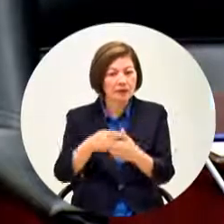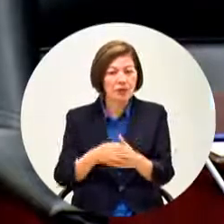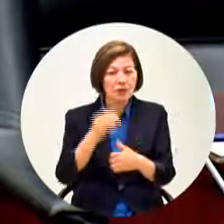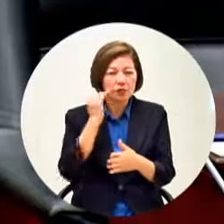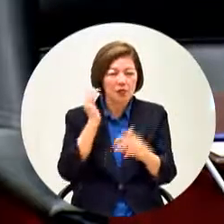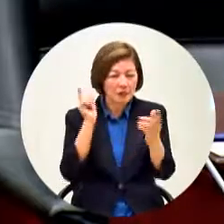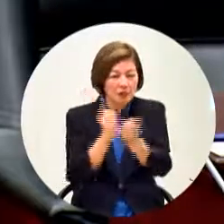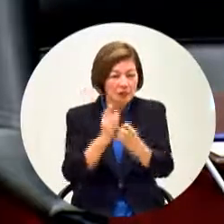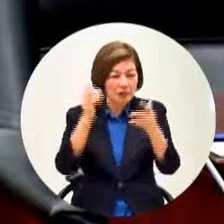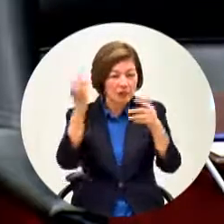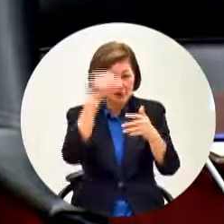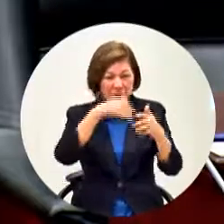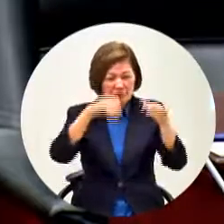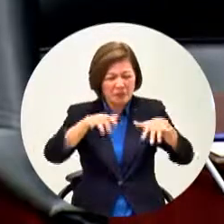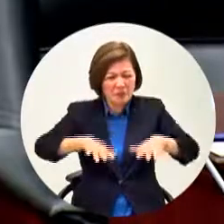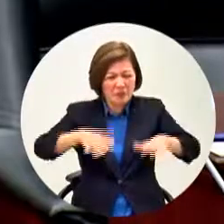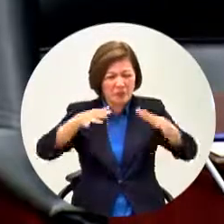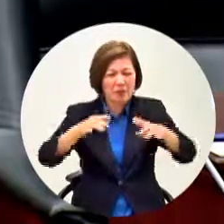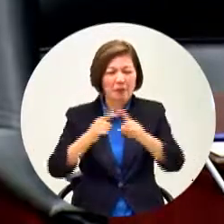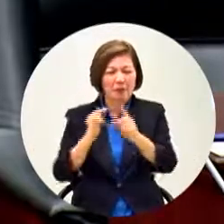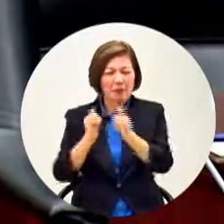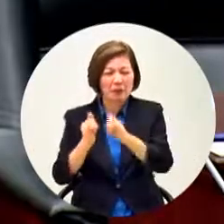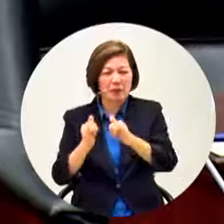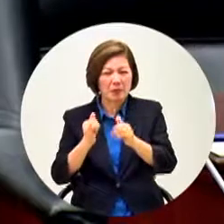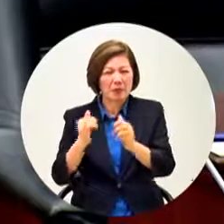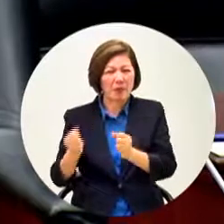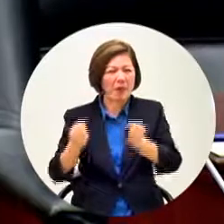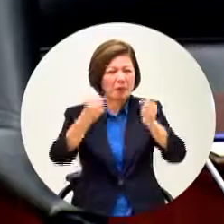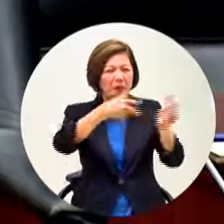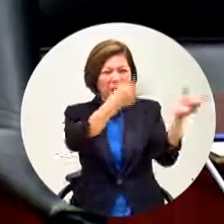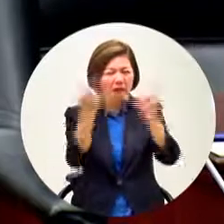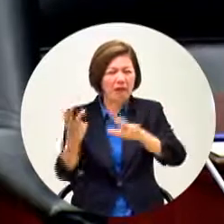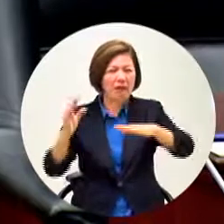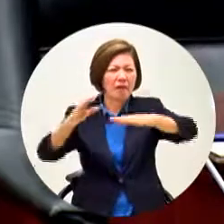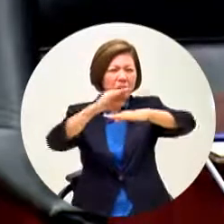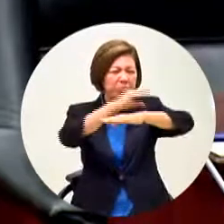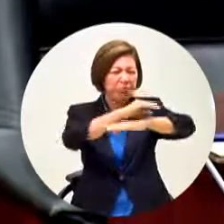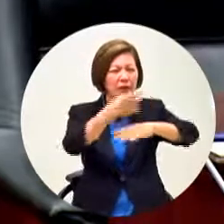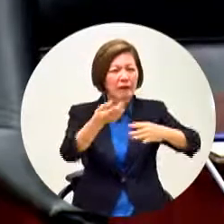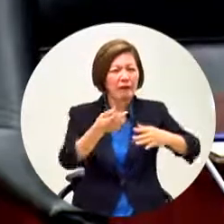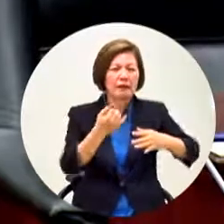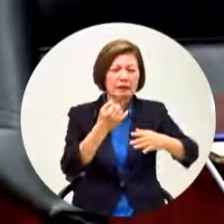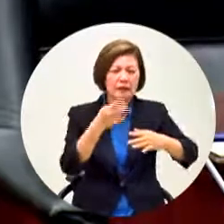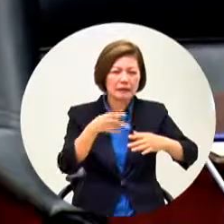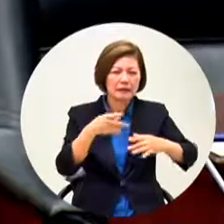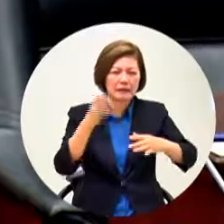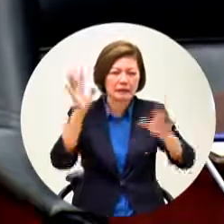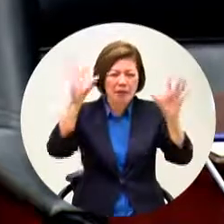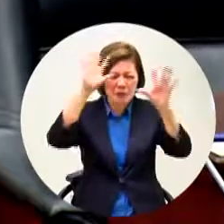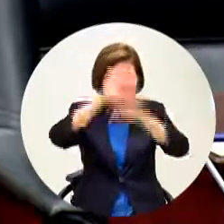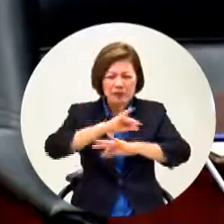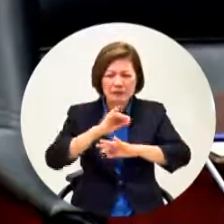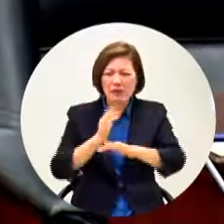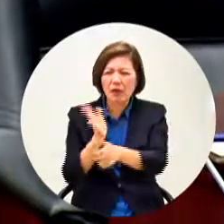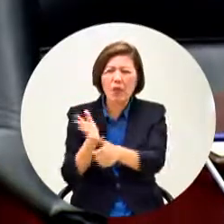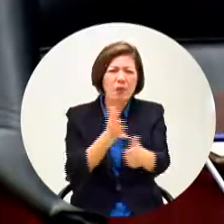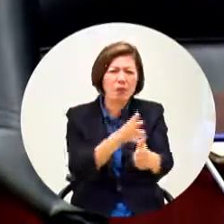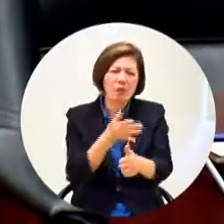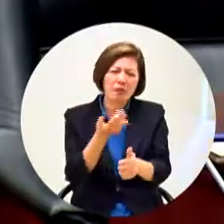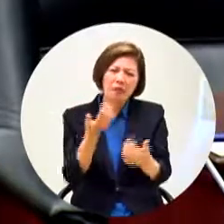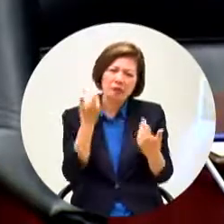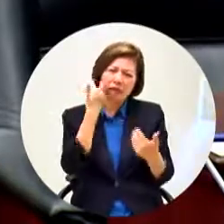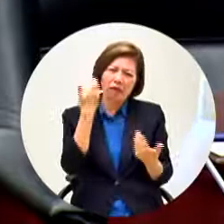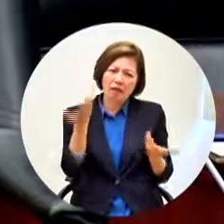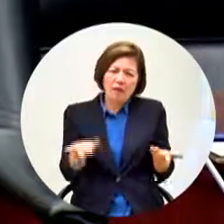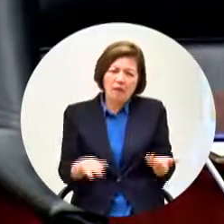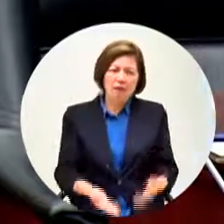嘛？人民众要驶起哩，半暝啊要对清洗啊，哦，是毋是？这个证人会当直接甲市委啊交代，